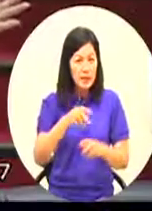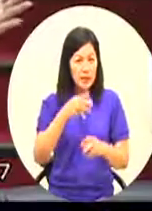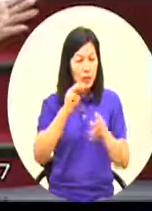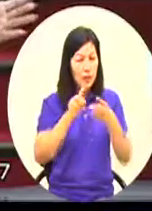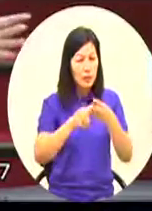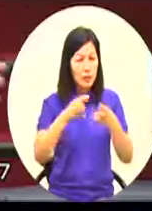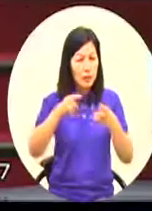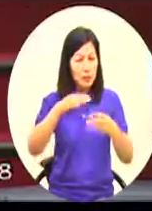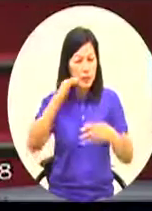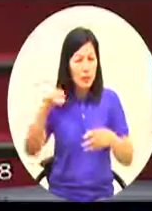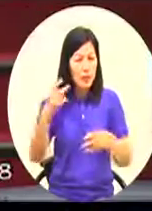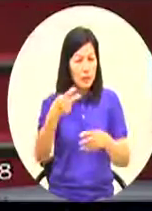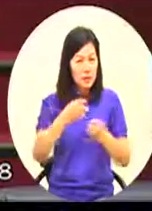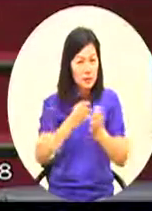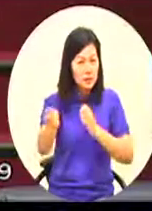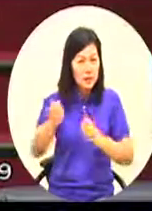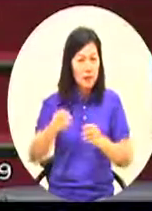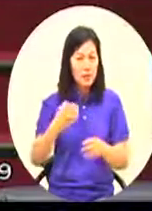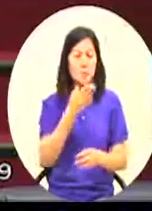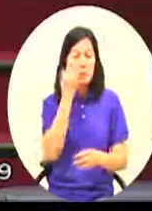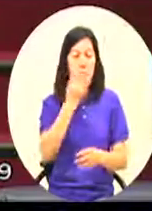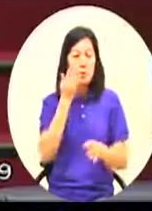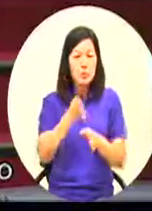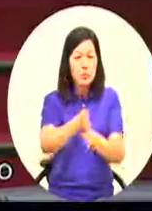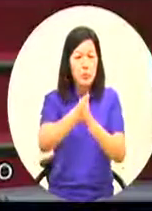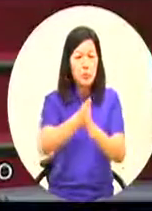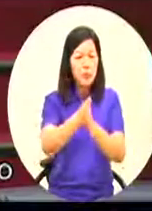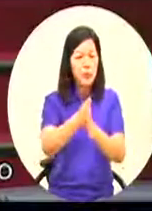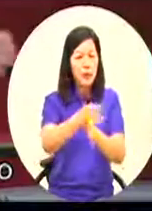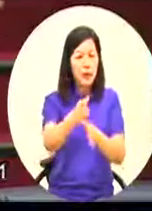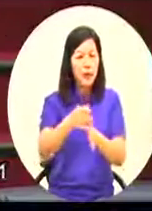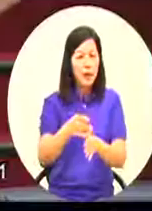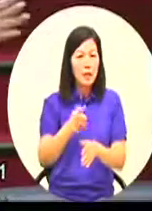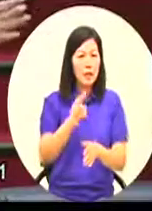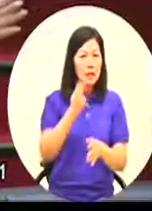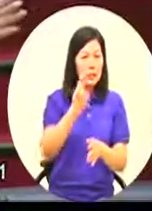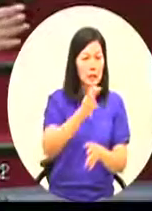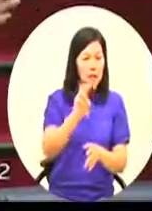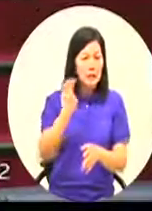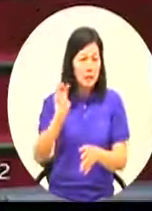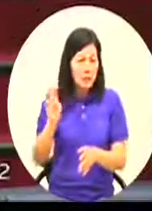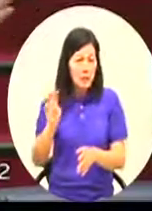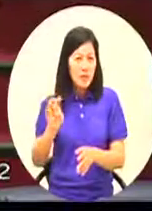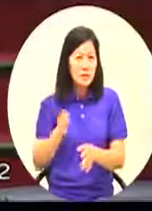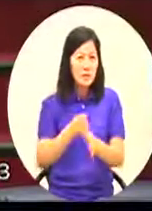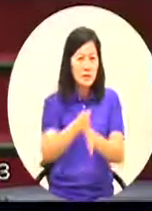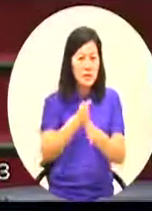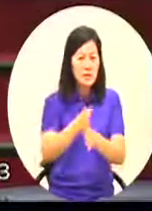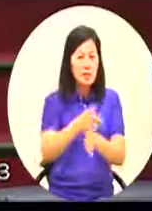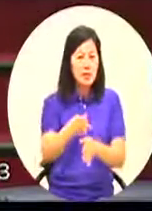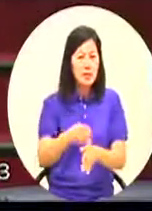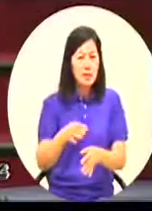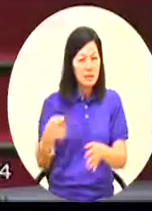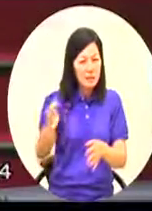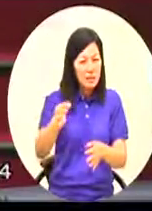游览车就将近10几台，假日的时候20-30台，你连这样的经费你们都不愿意